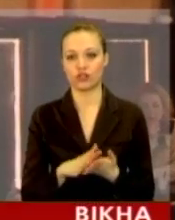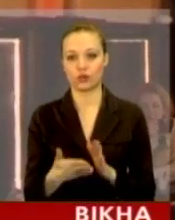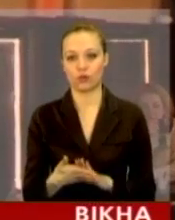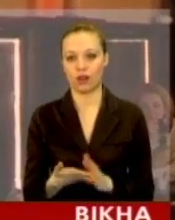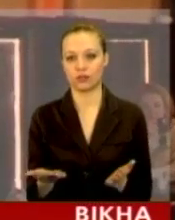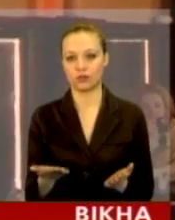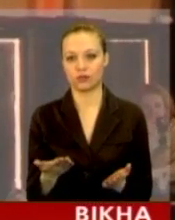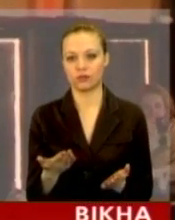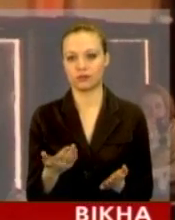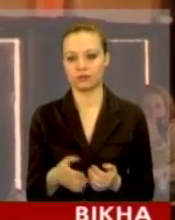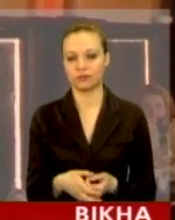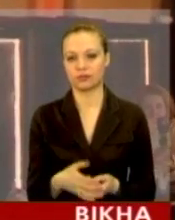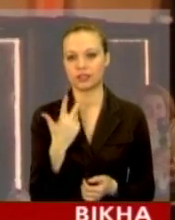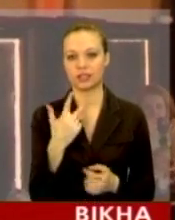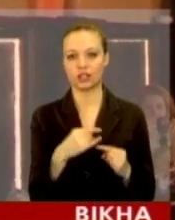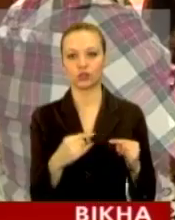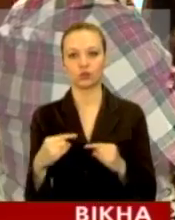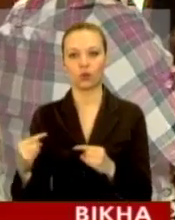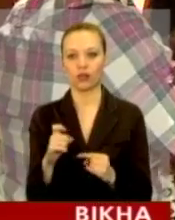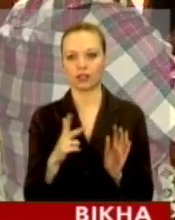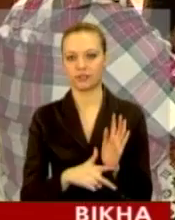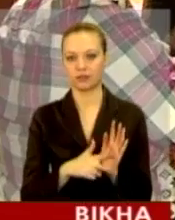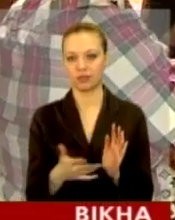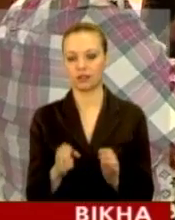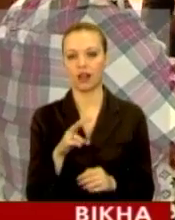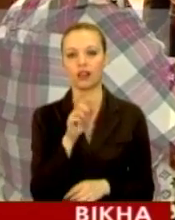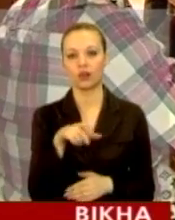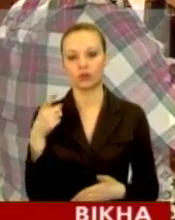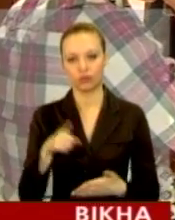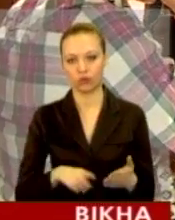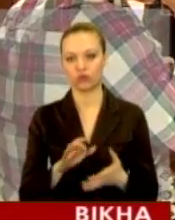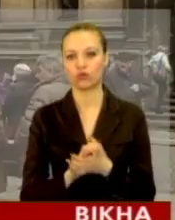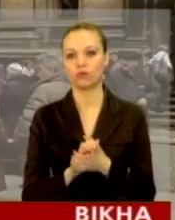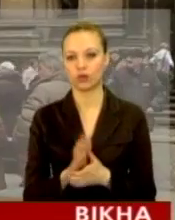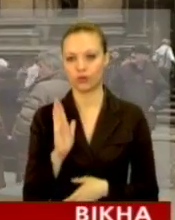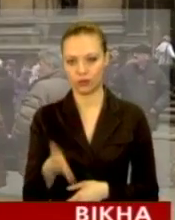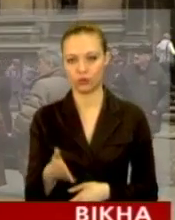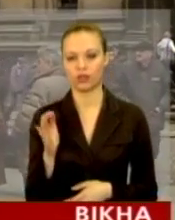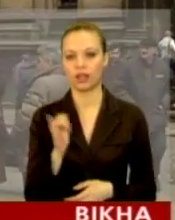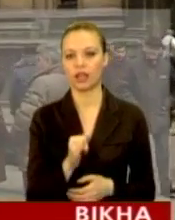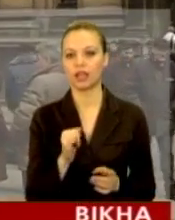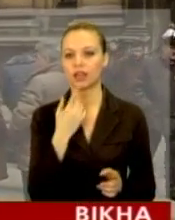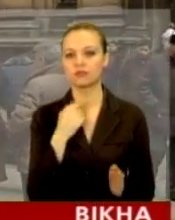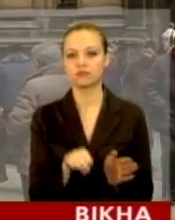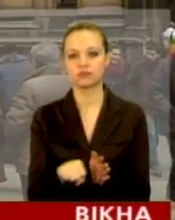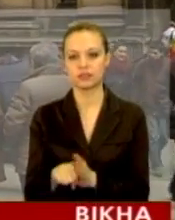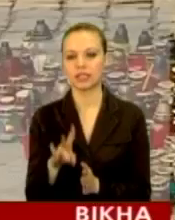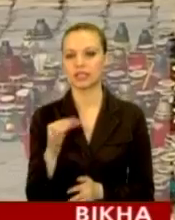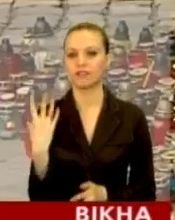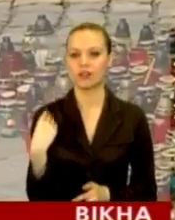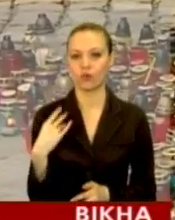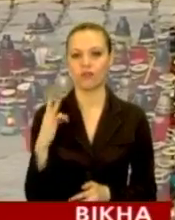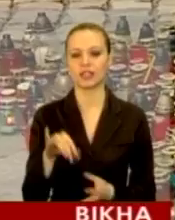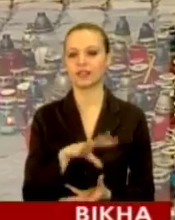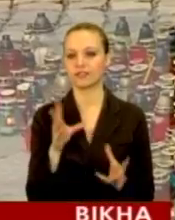ситуацію 300 ока з 80-ти. Та все ж люди переконані, мирові бути. І кривавого сценарію ані у Львові,